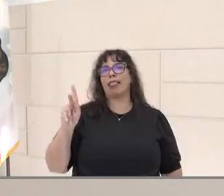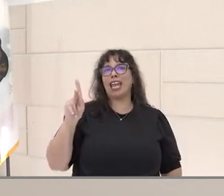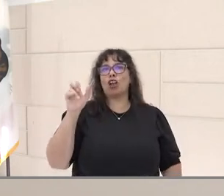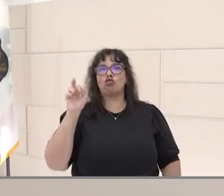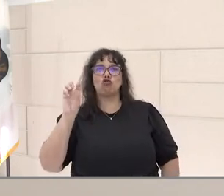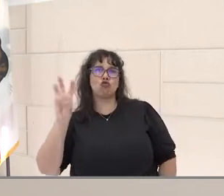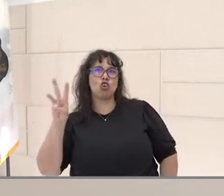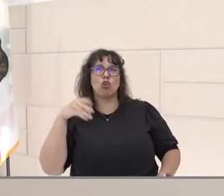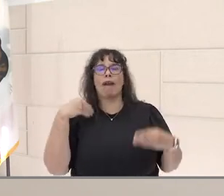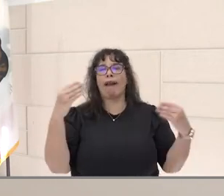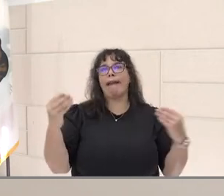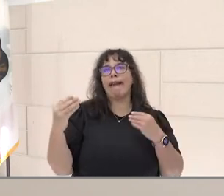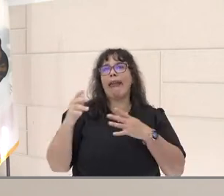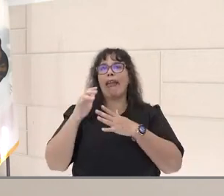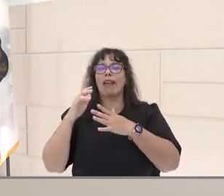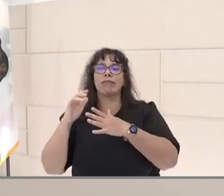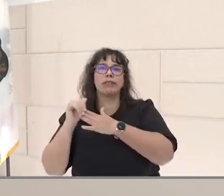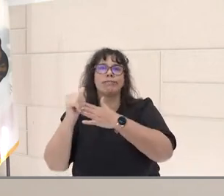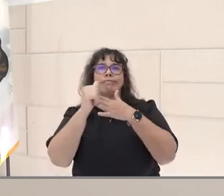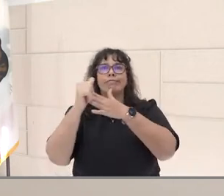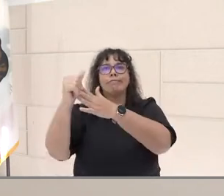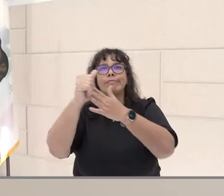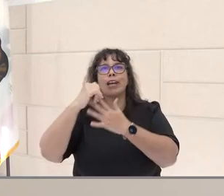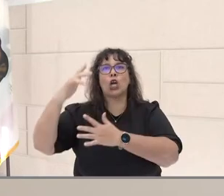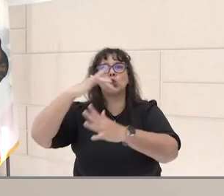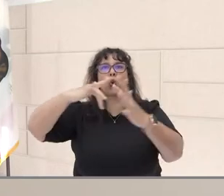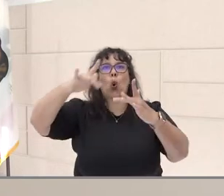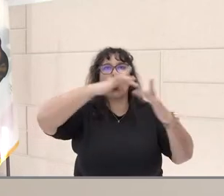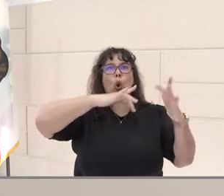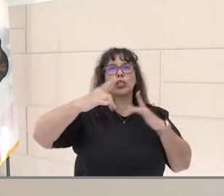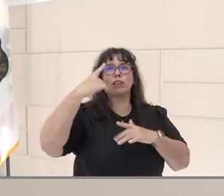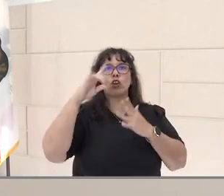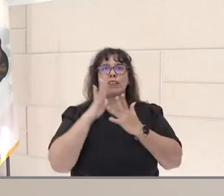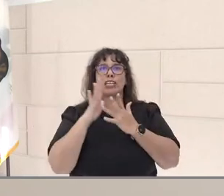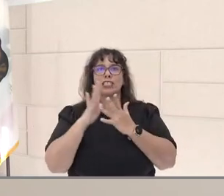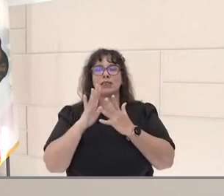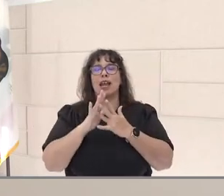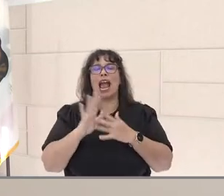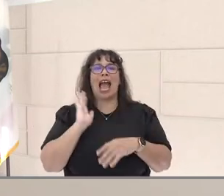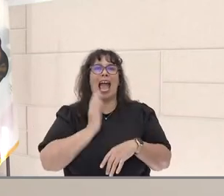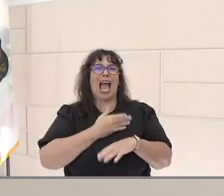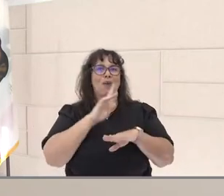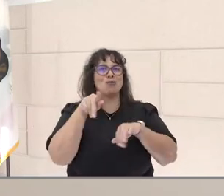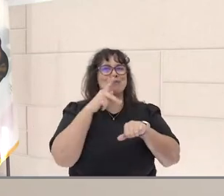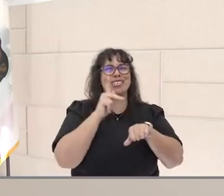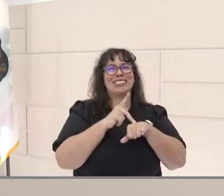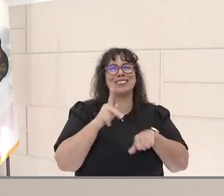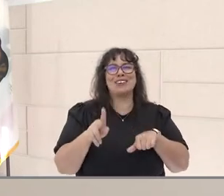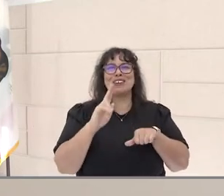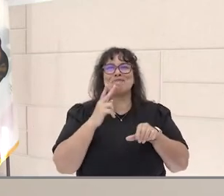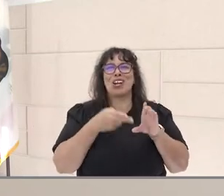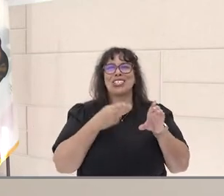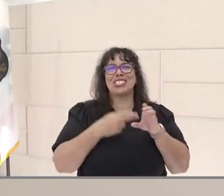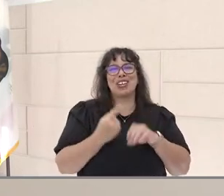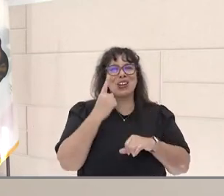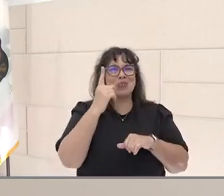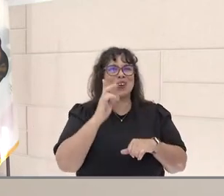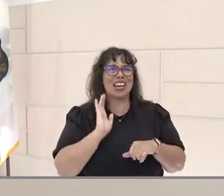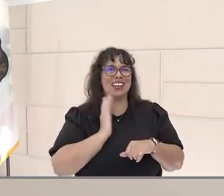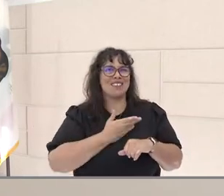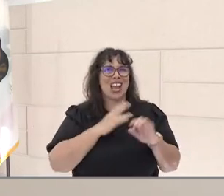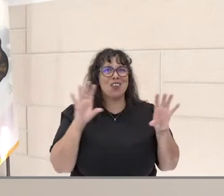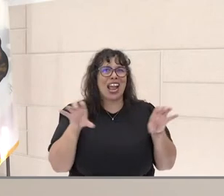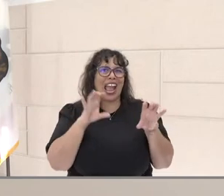លីងគ្រូបានណាំពួកគេឲ្យស្គាល់សាលារៀនហើយយើងមានកិច្ចការផ្សេងៗសម្រាប់ឲ្យពួកគេចូលរួមសប្បា